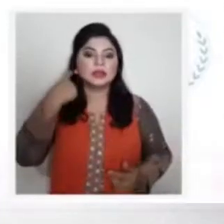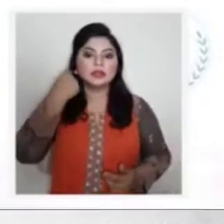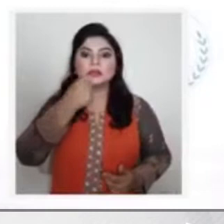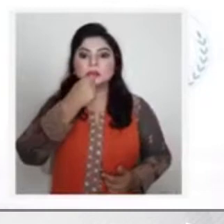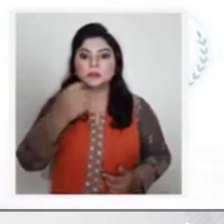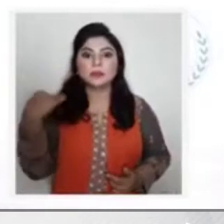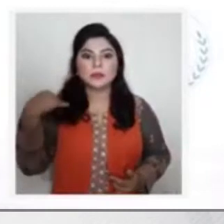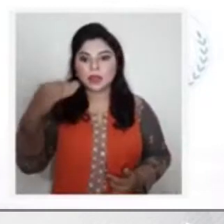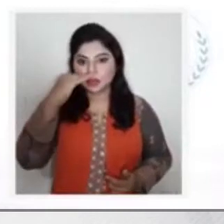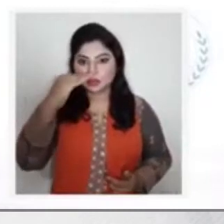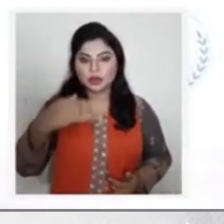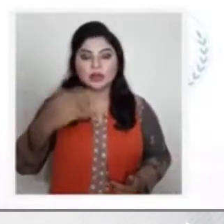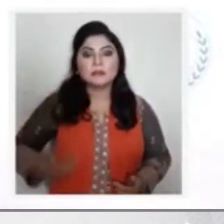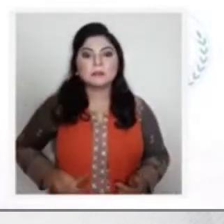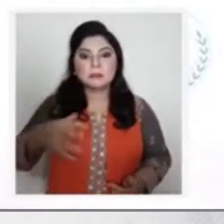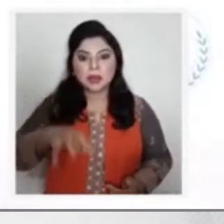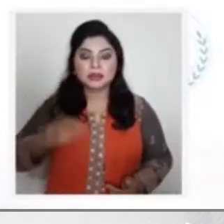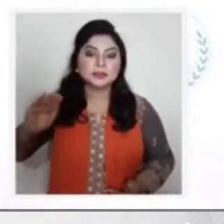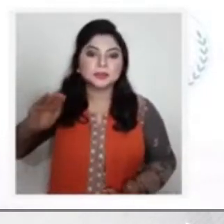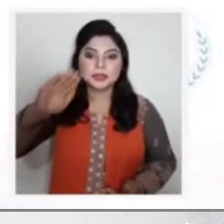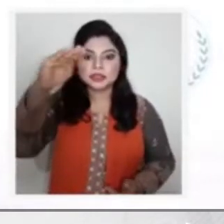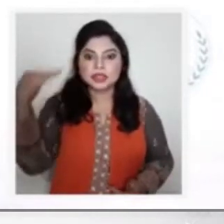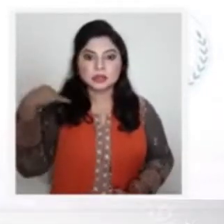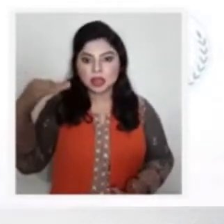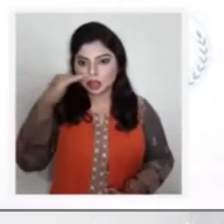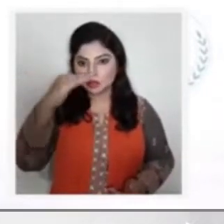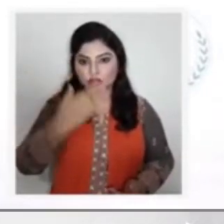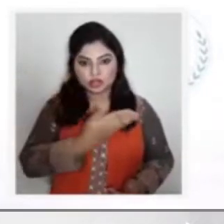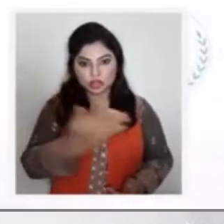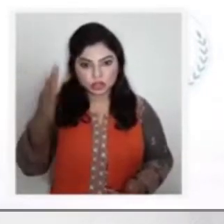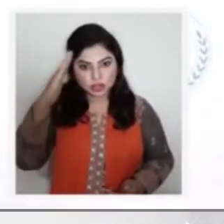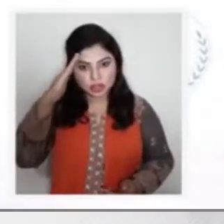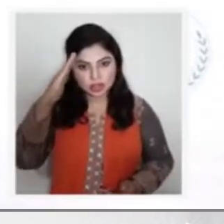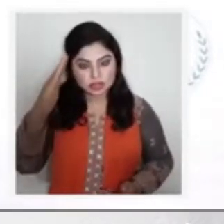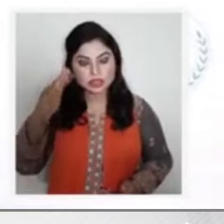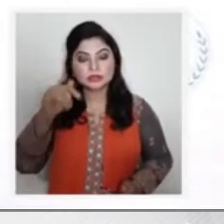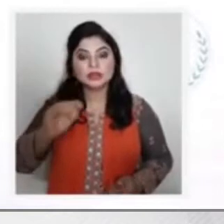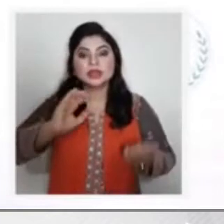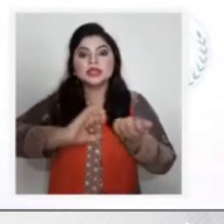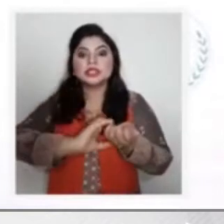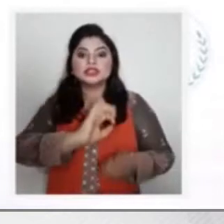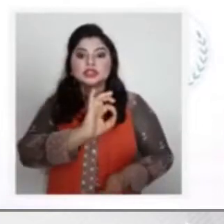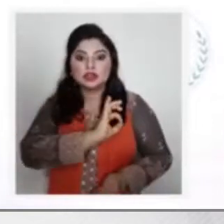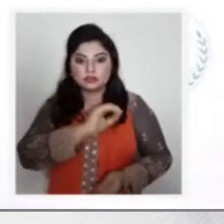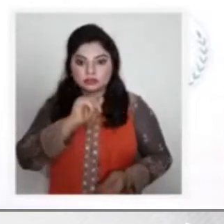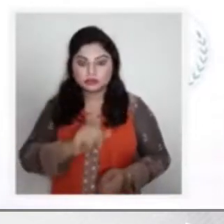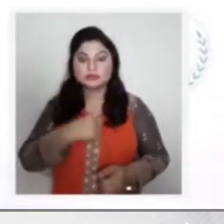দেশে গত ২৪ ঘন্টায় করোনায় আক্রান্ত হয়ে আরো ৪২ জনের মৃত্যু হয়েছে। এ নিয়ে মৃতের সংখ্যা দাঁড়ালো